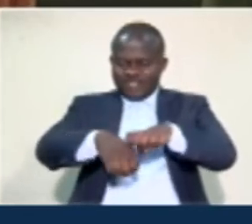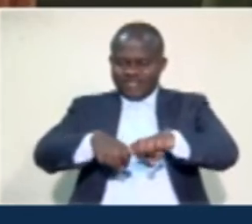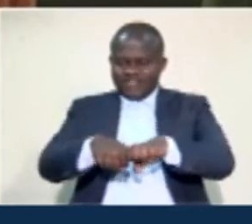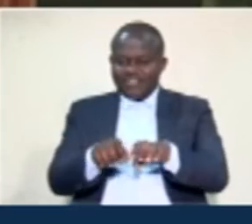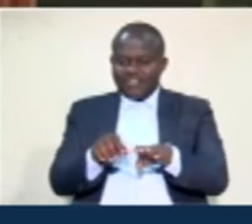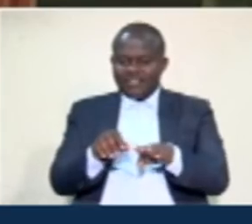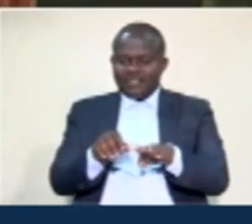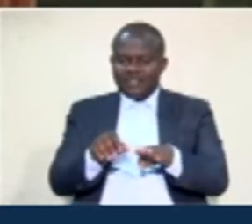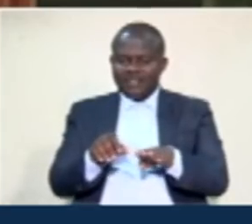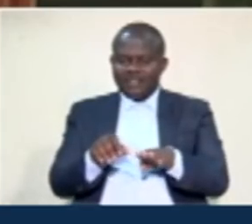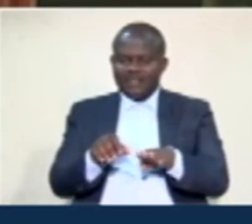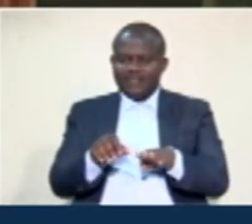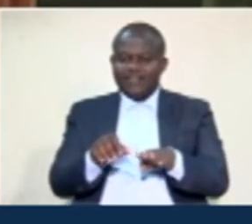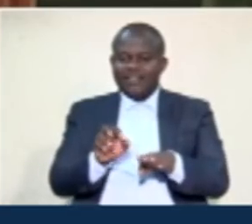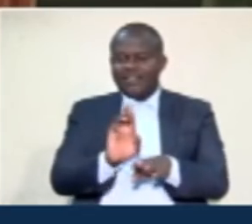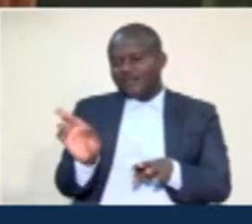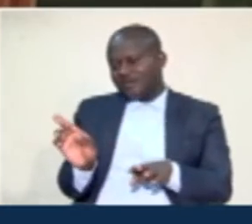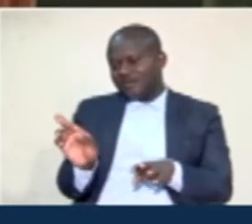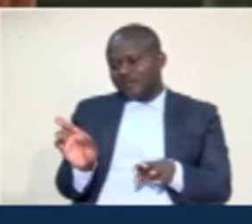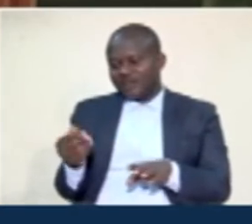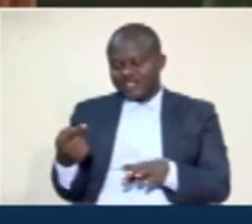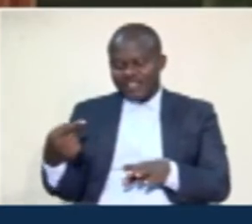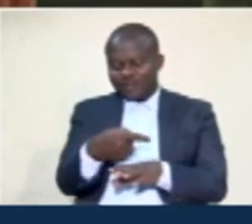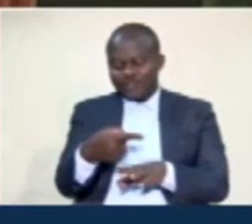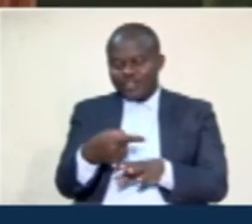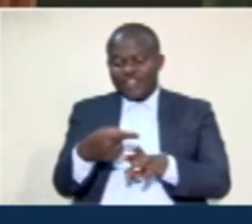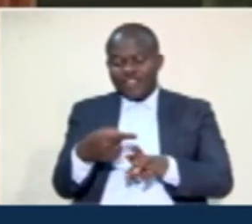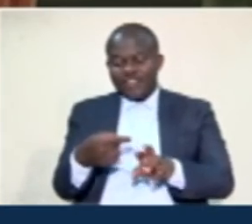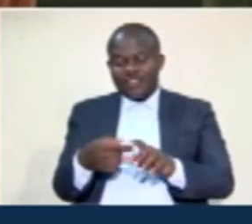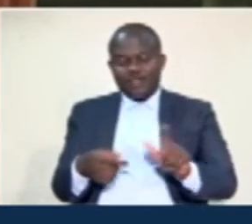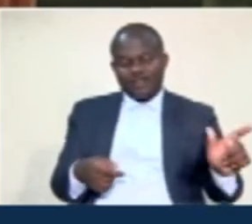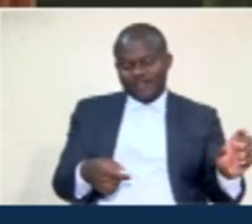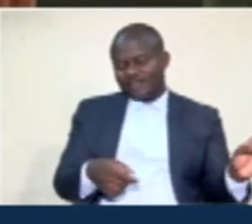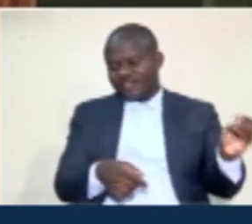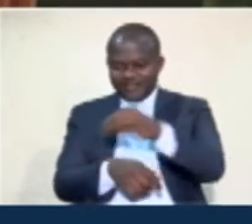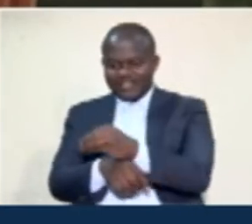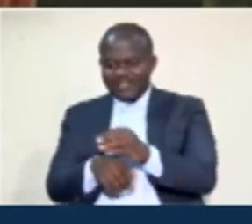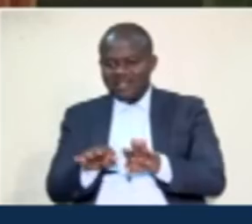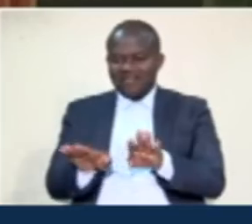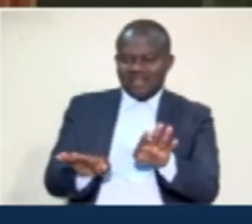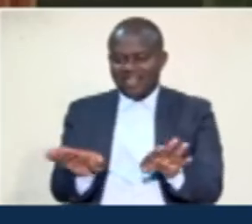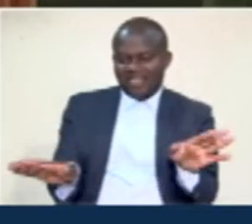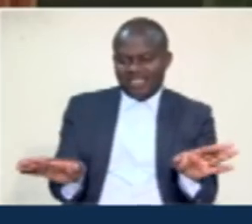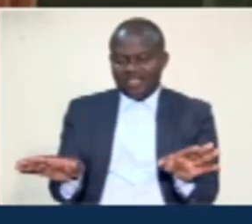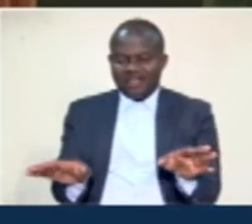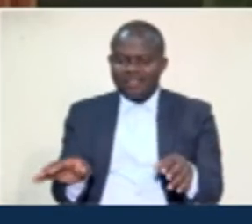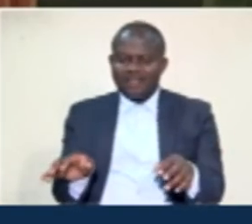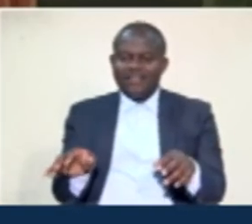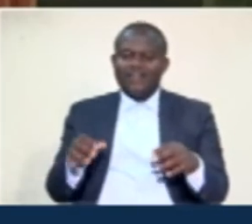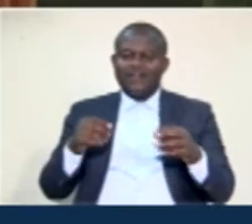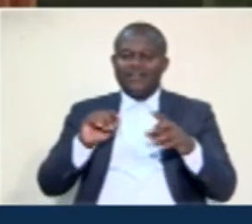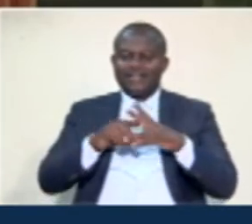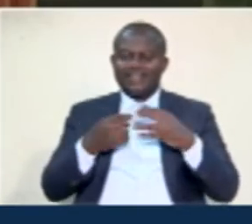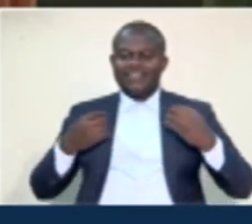ukayishyira ibumoso, ibumoso ukayishyira iburyo, ukananirwa gutambuka. Nk'abatangiye kwambara